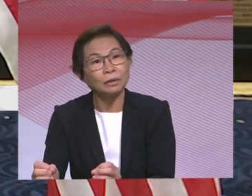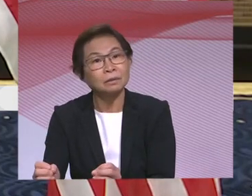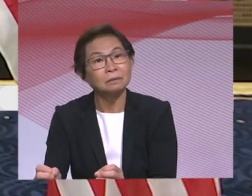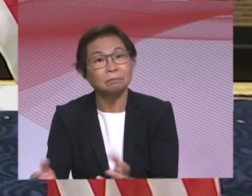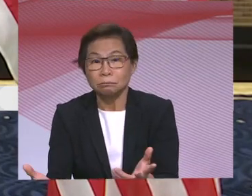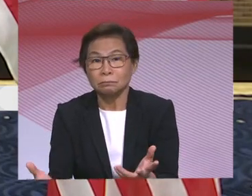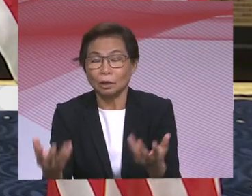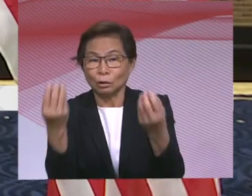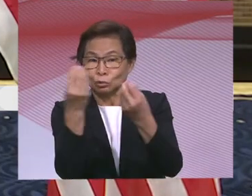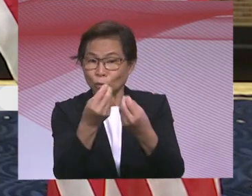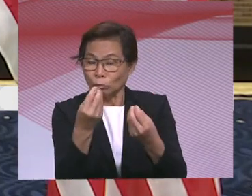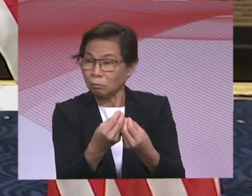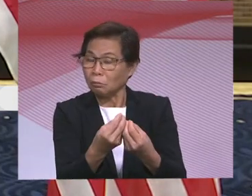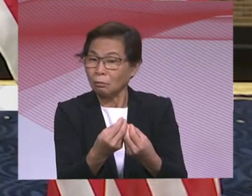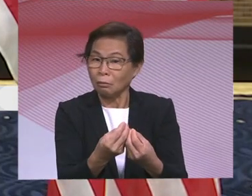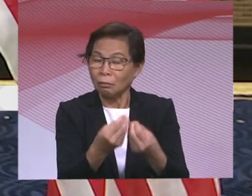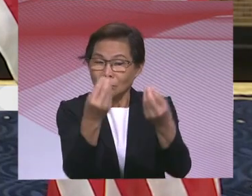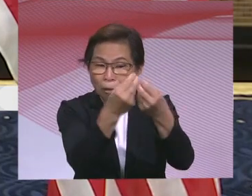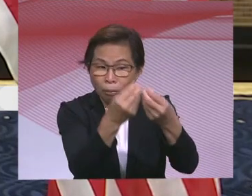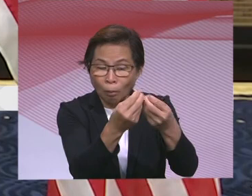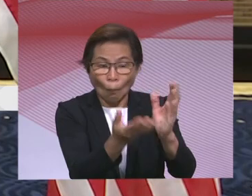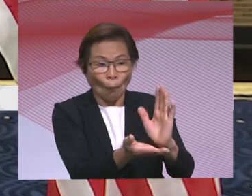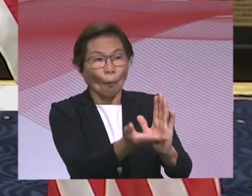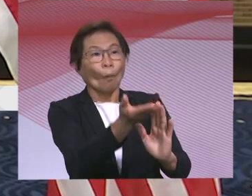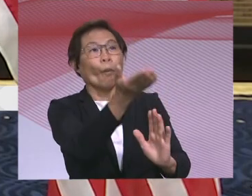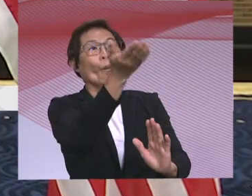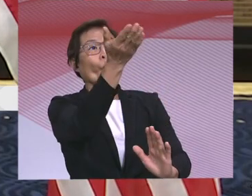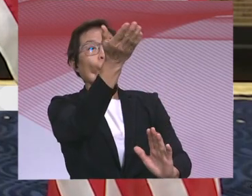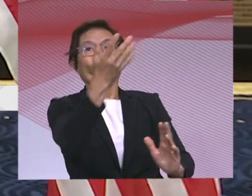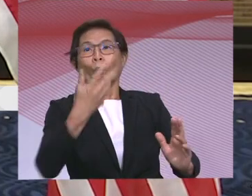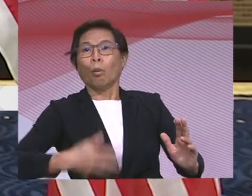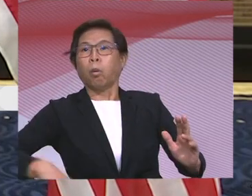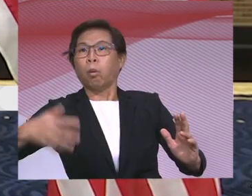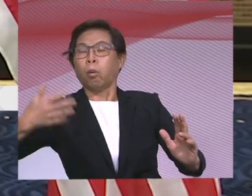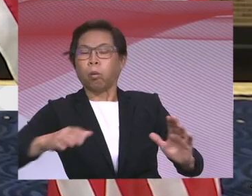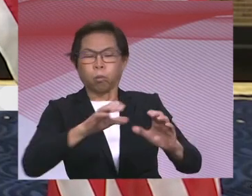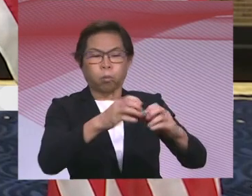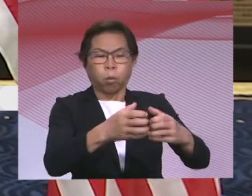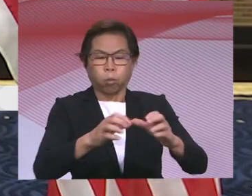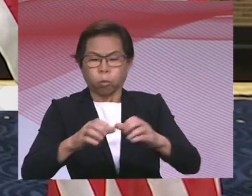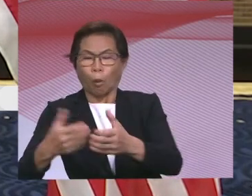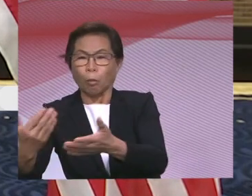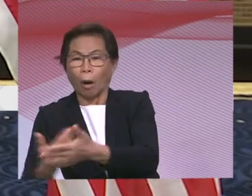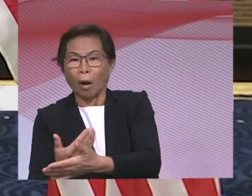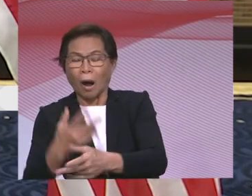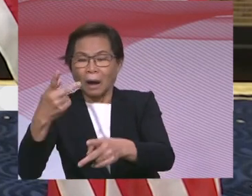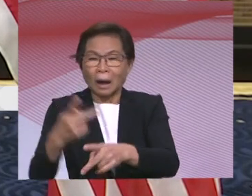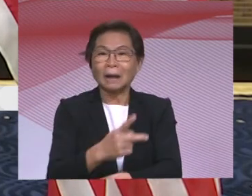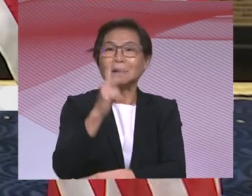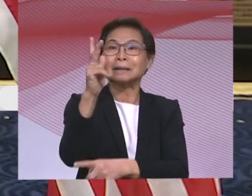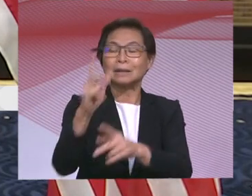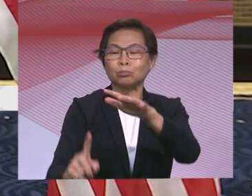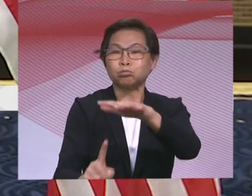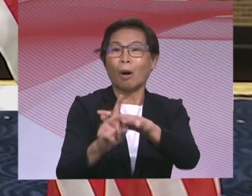data ini menunjukkan peningkatan ketare bilangan Cluster baru di dalam gelombang ketiga